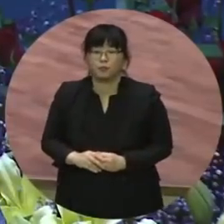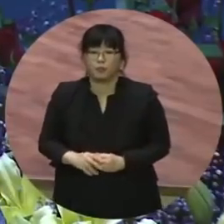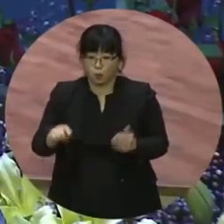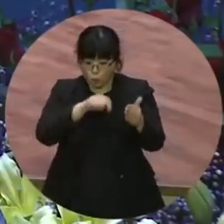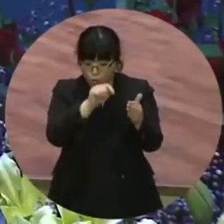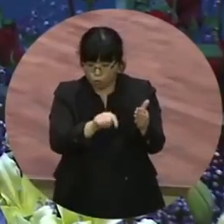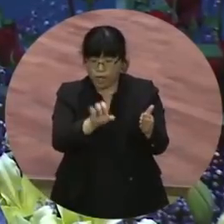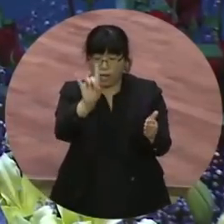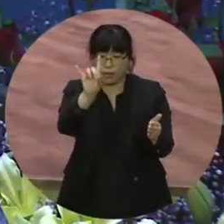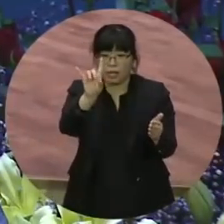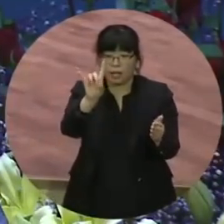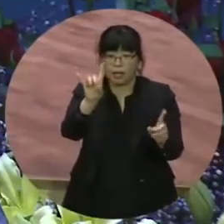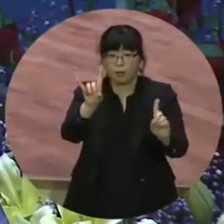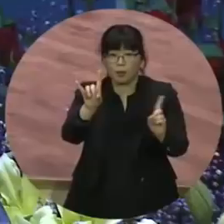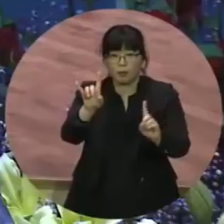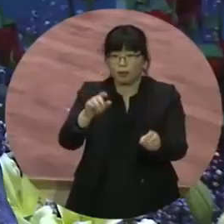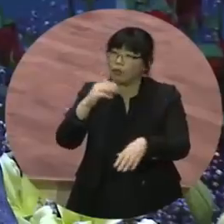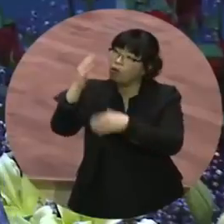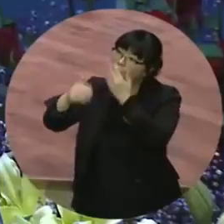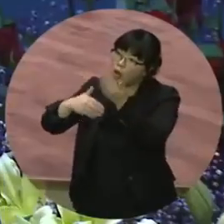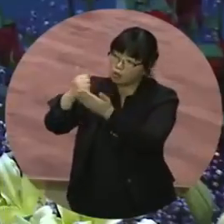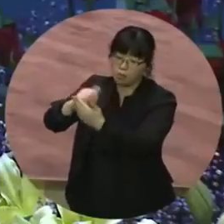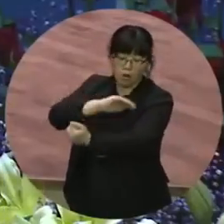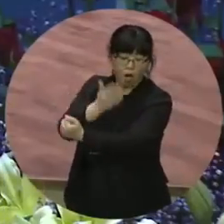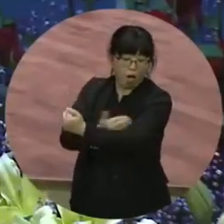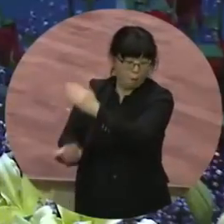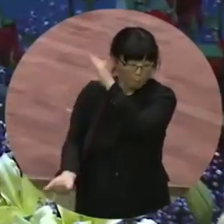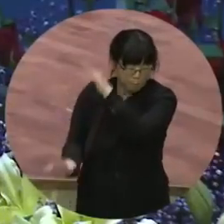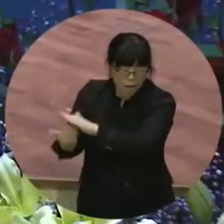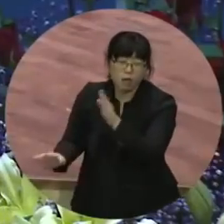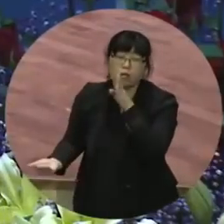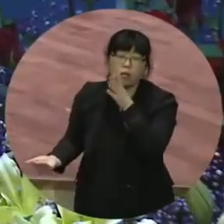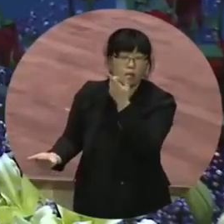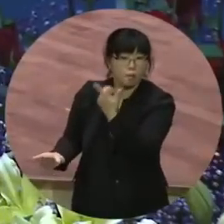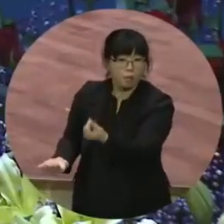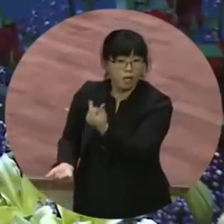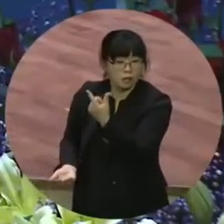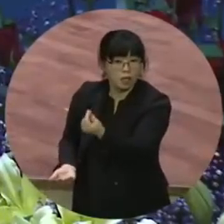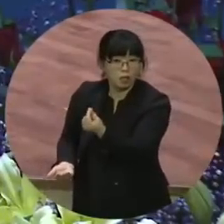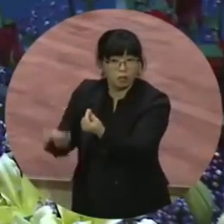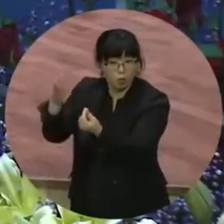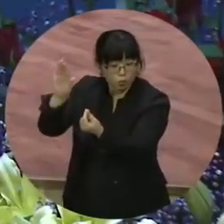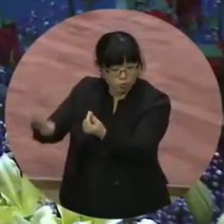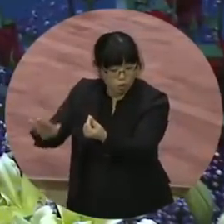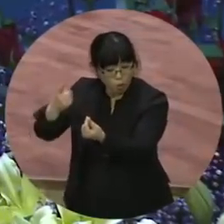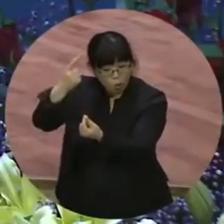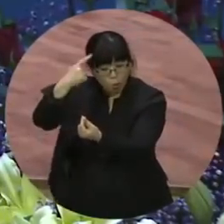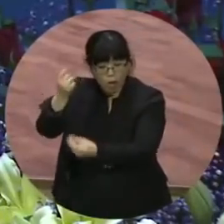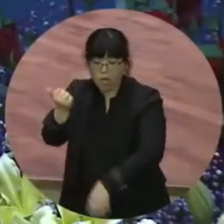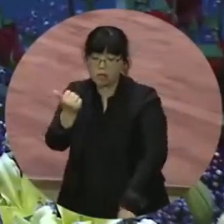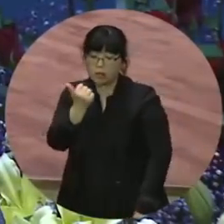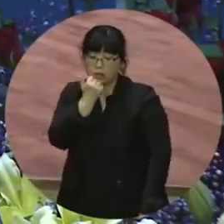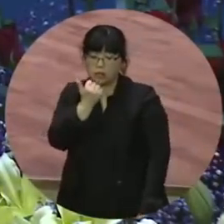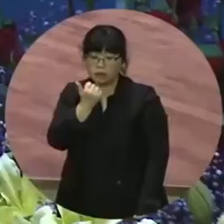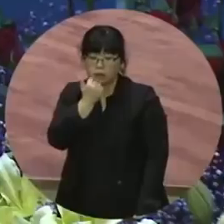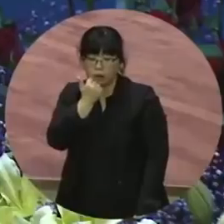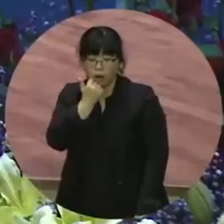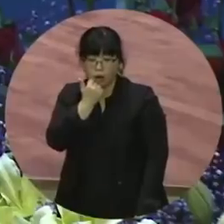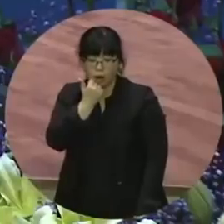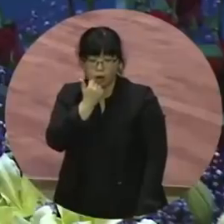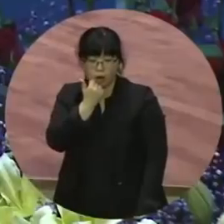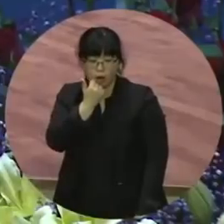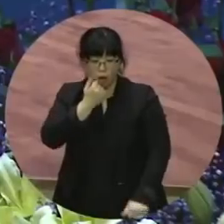제기됩니다. 자, 하나님은 전능하신 분이신데 이삭을 바치라고 명령했을 때